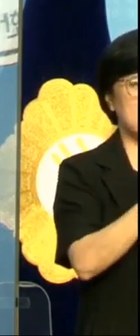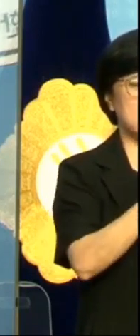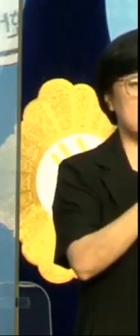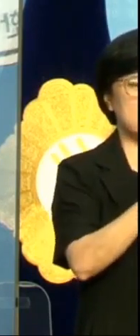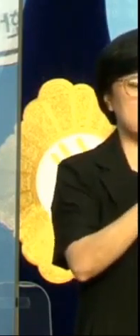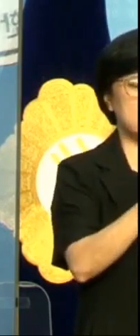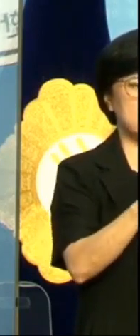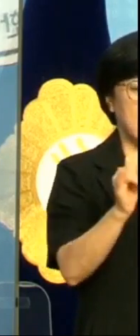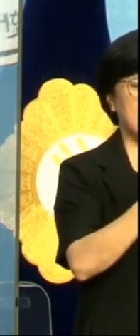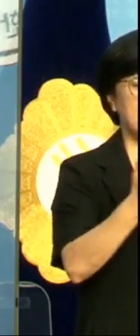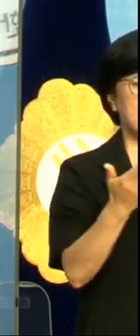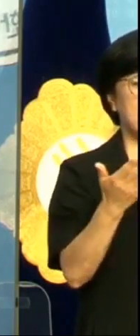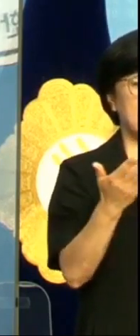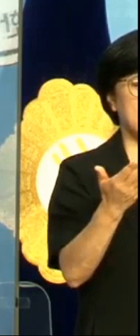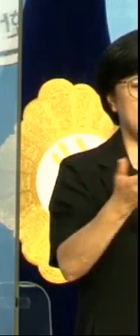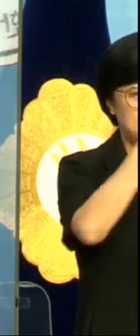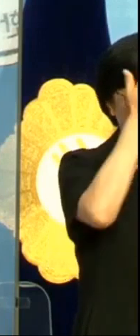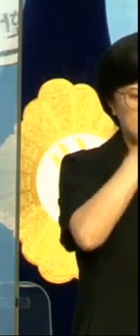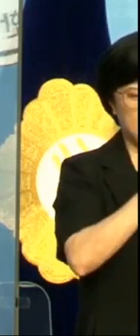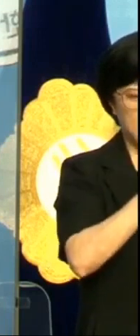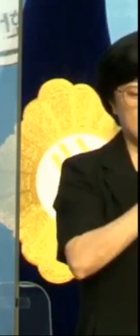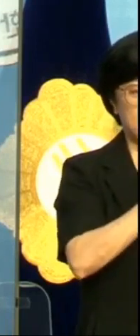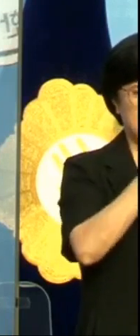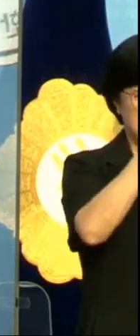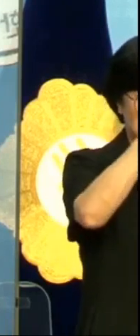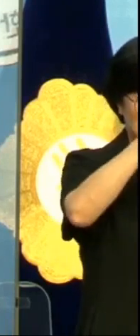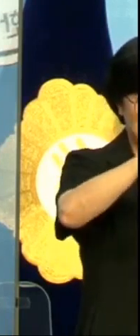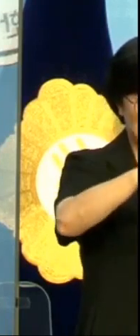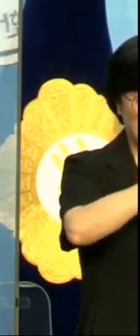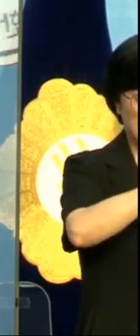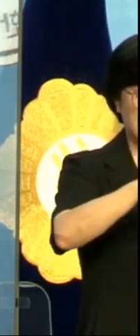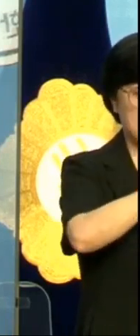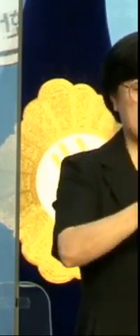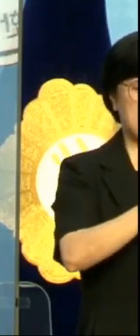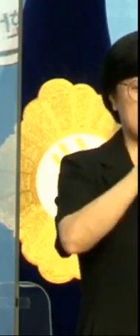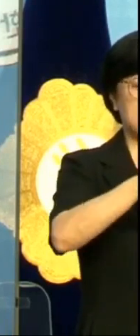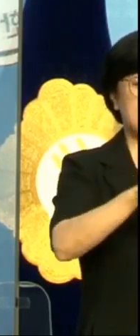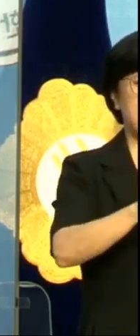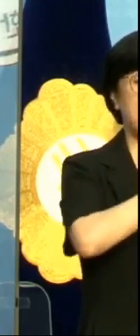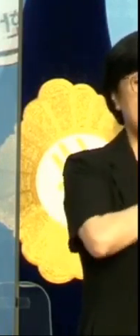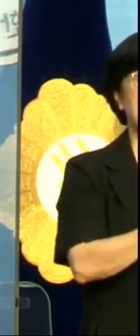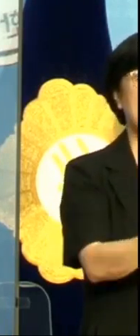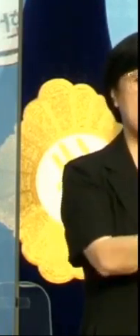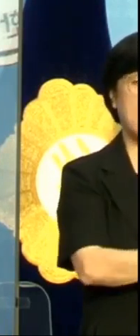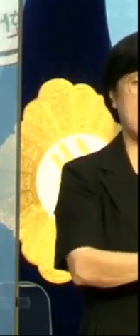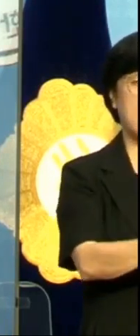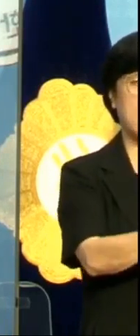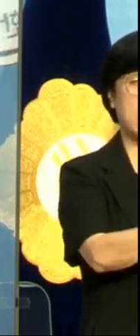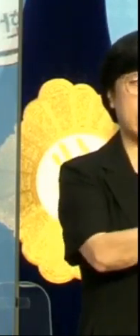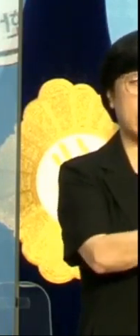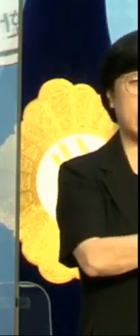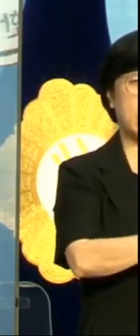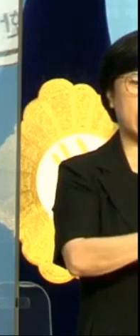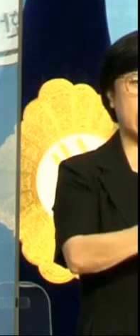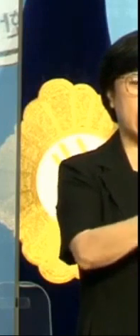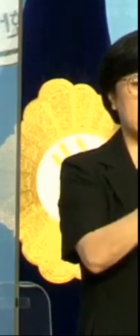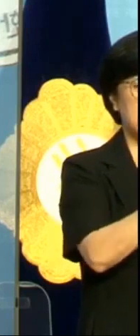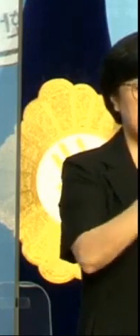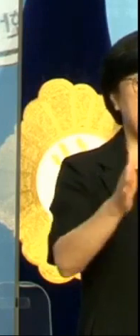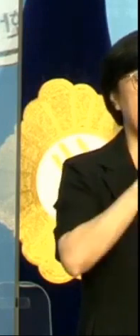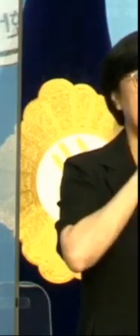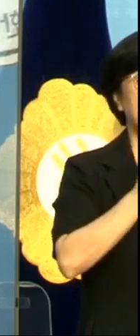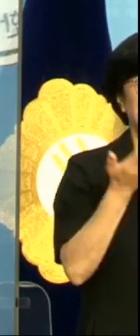관련된 것을 다른 부처가 아 번 위원회를 을 출범시켜